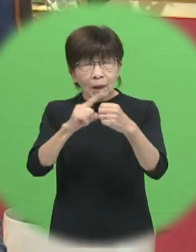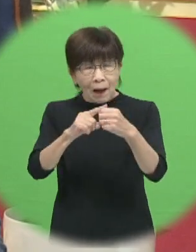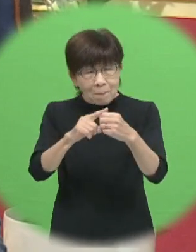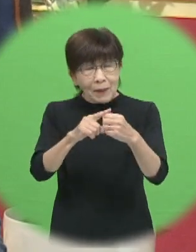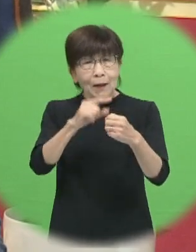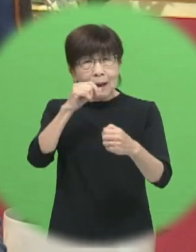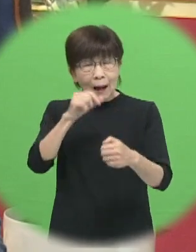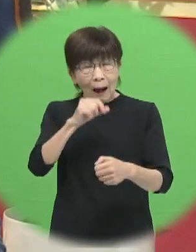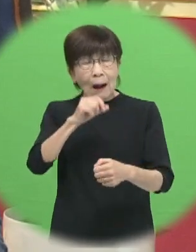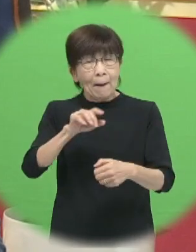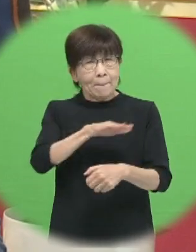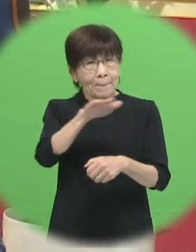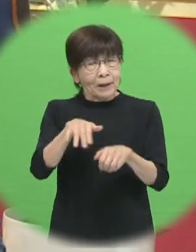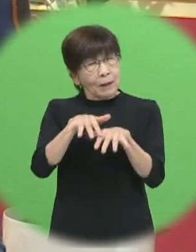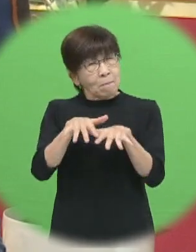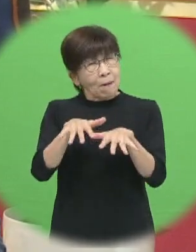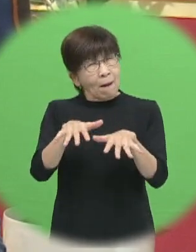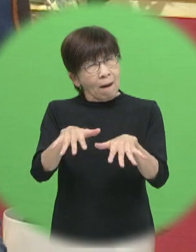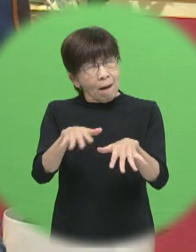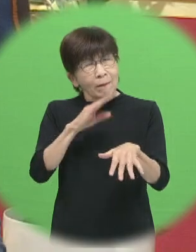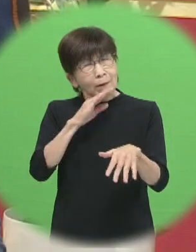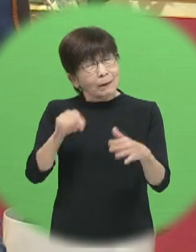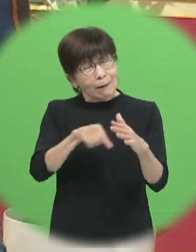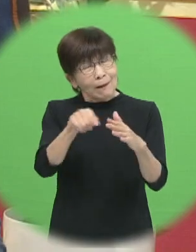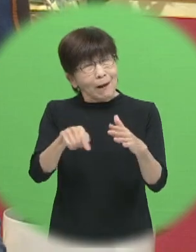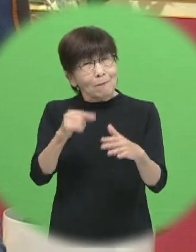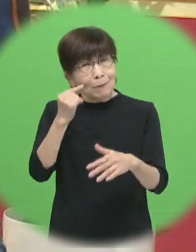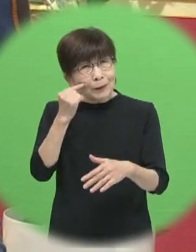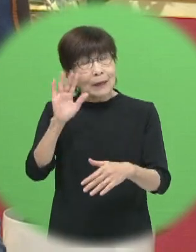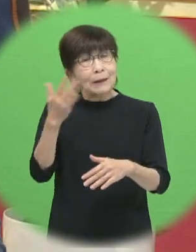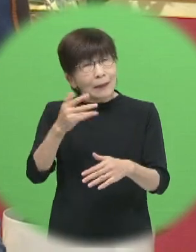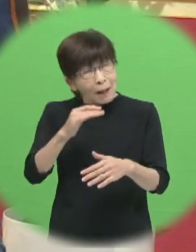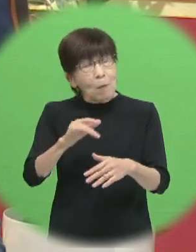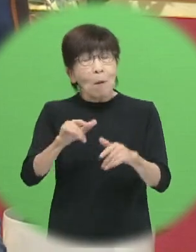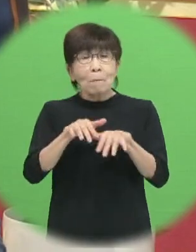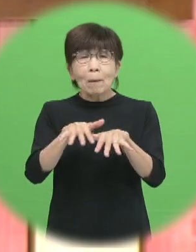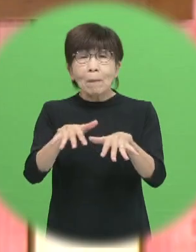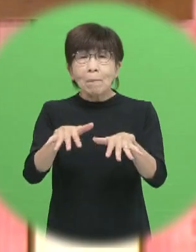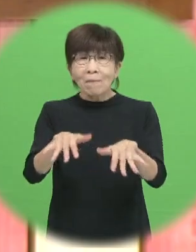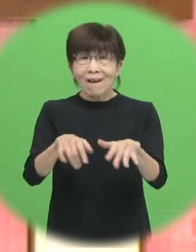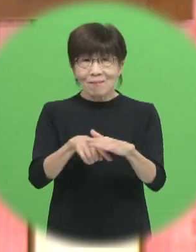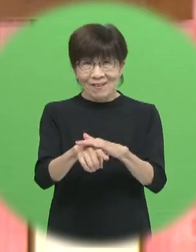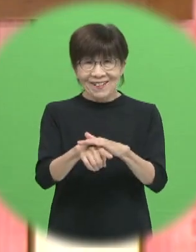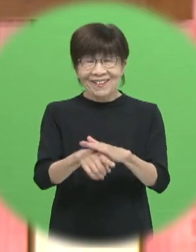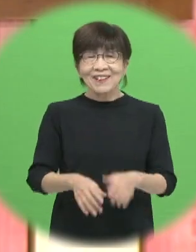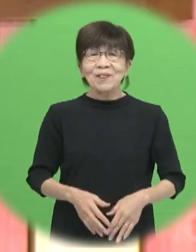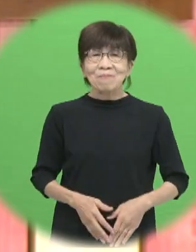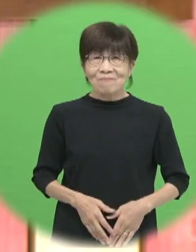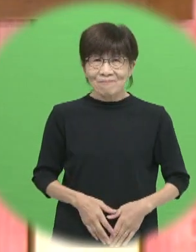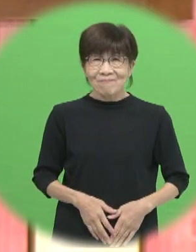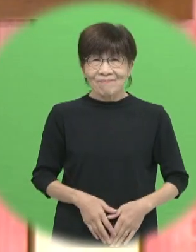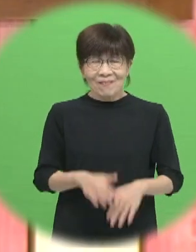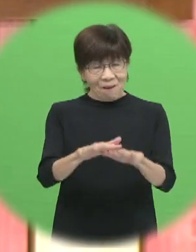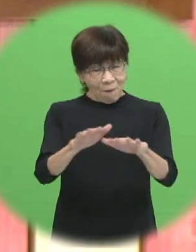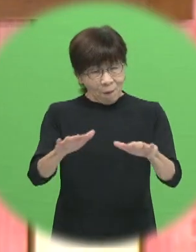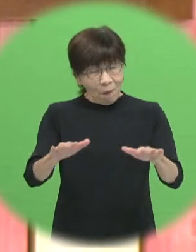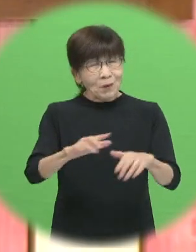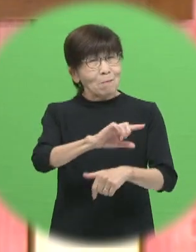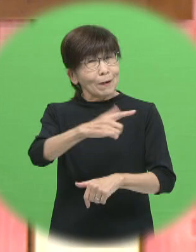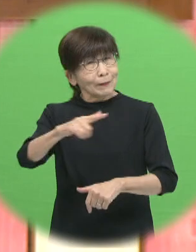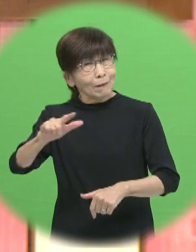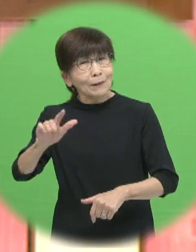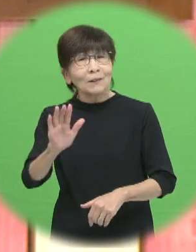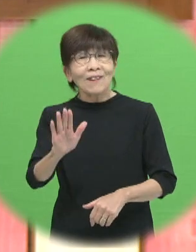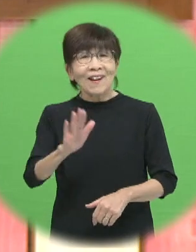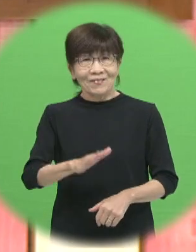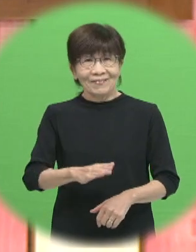有効な言葉として分かりにくいんですけど使われるようになりました、うん、一人一人の子もみんな違う、でその子